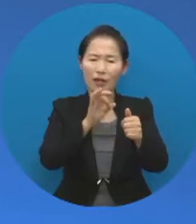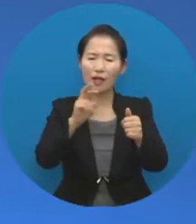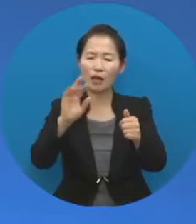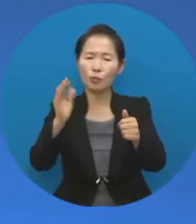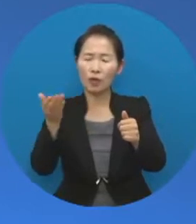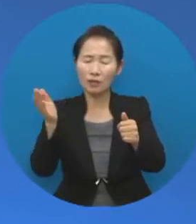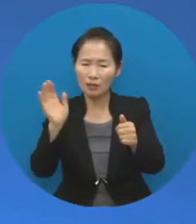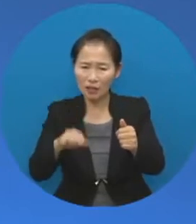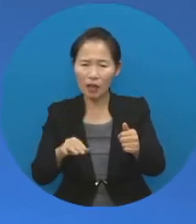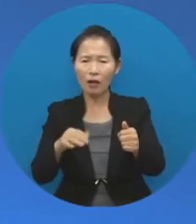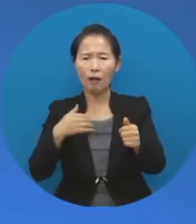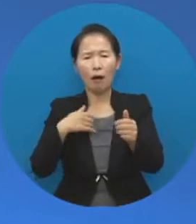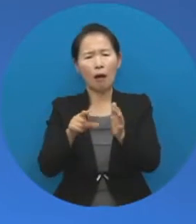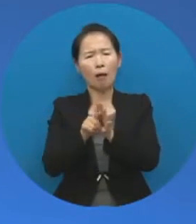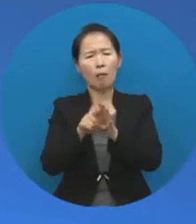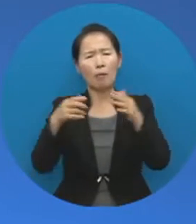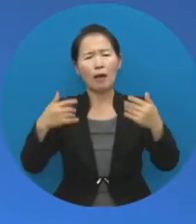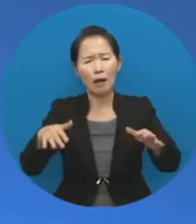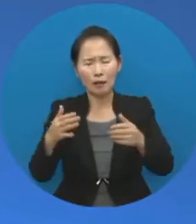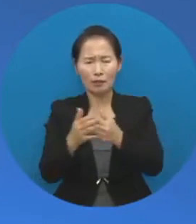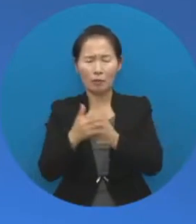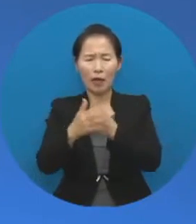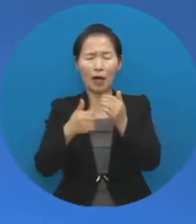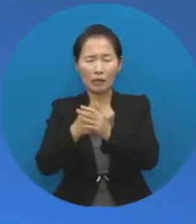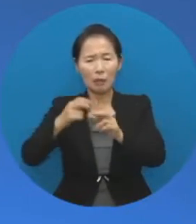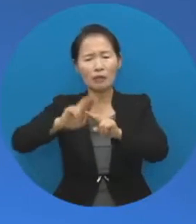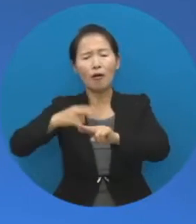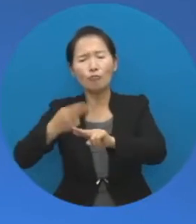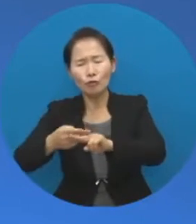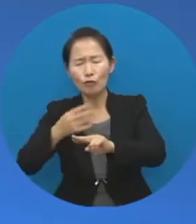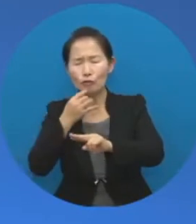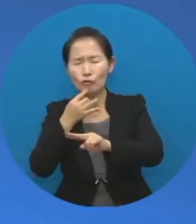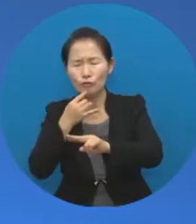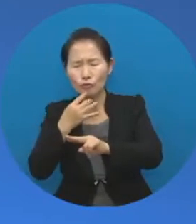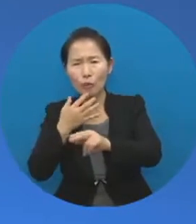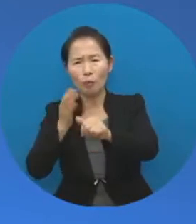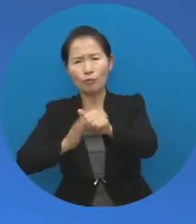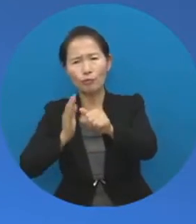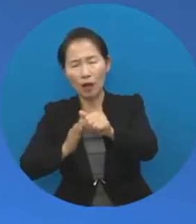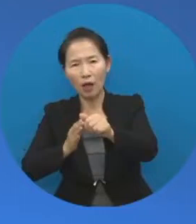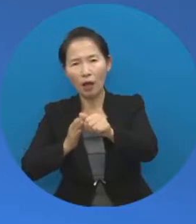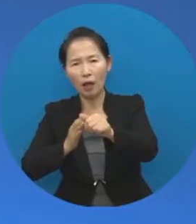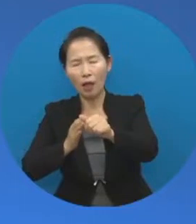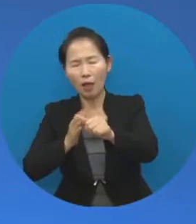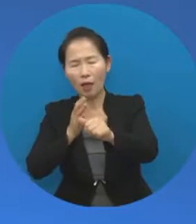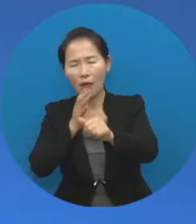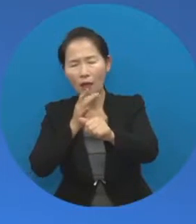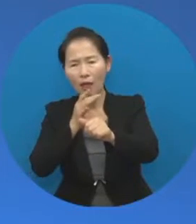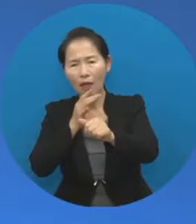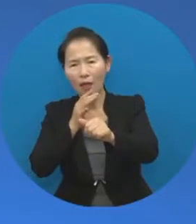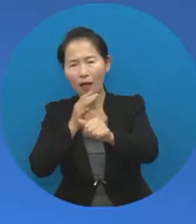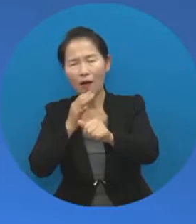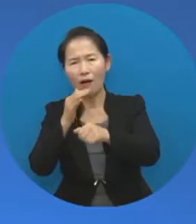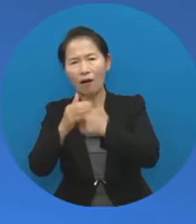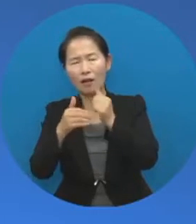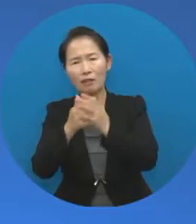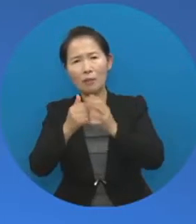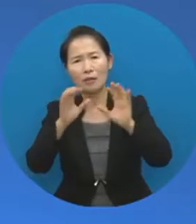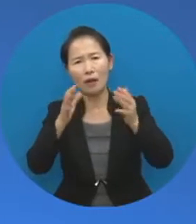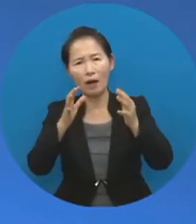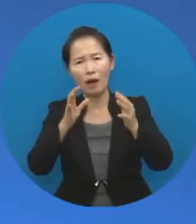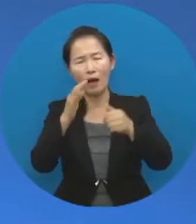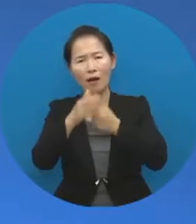선물 보따리에만 관심이 있었던 거예요. 그래서 그 말씀을 들으면서 아, 내가 그랬구나. 내가 하나님의 나라와